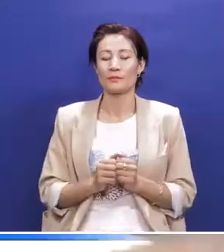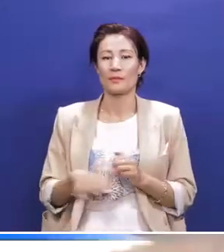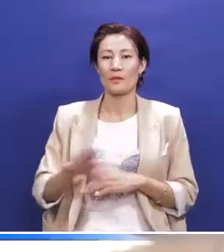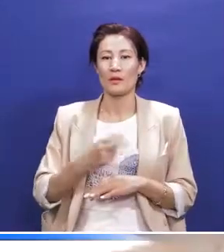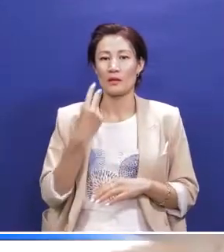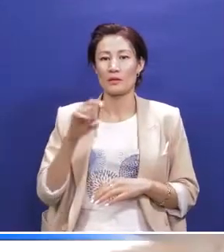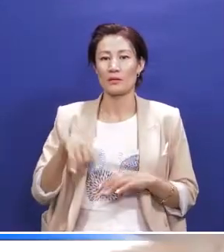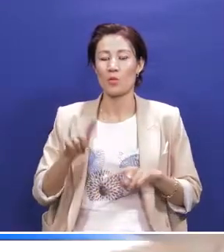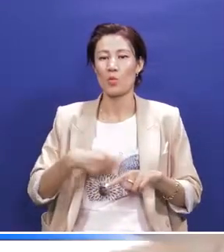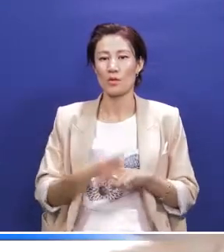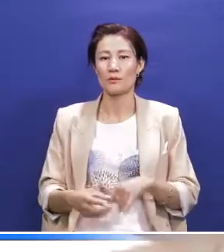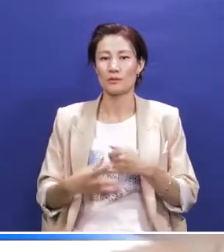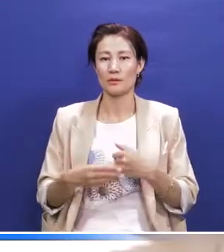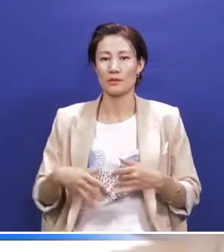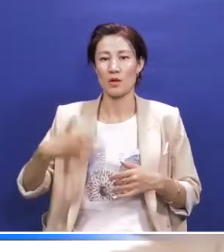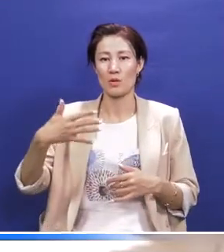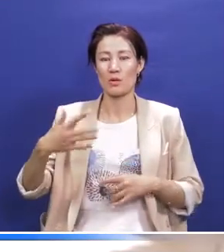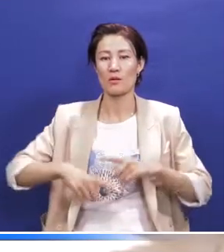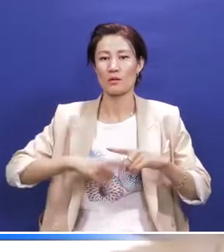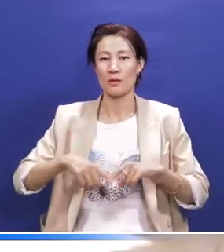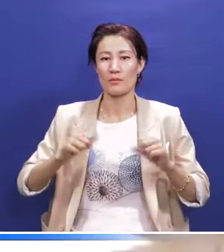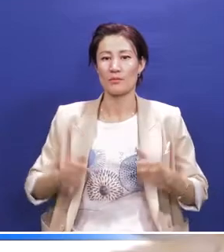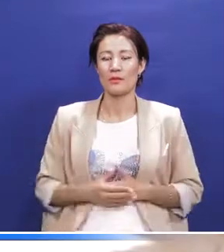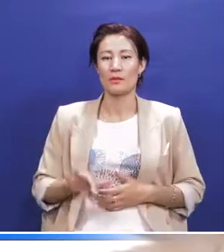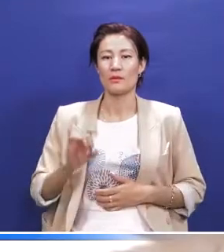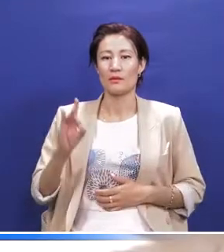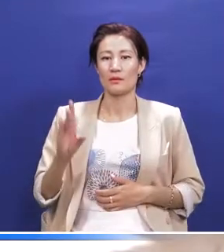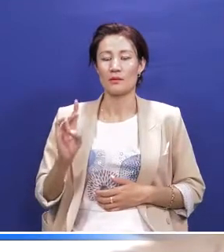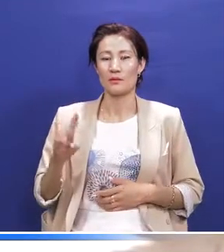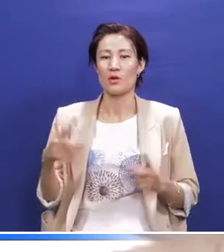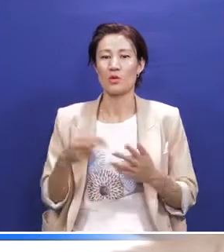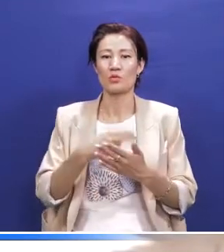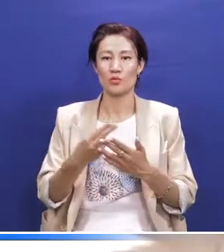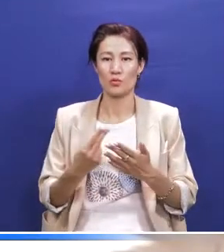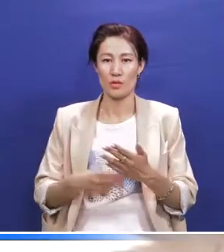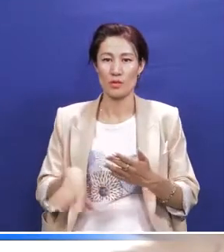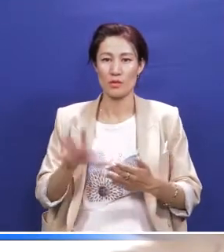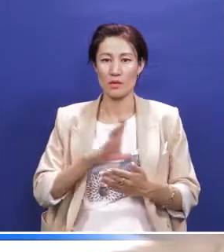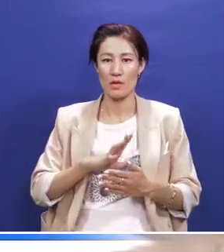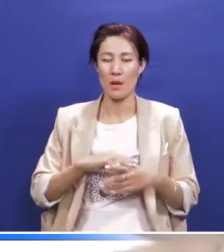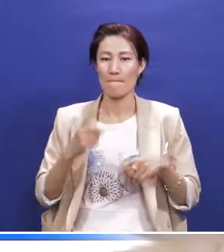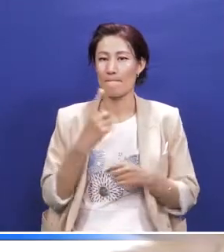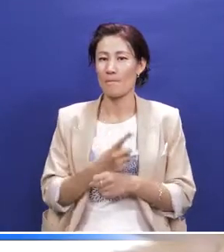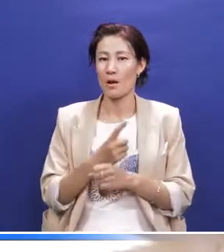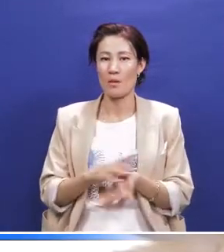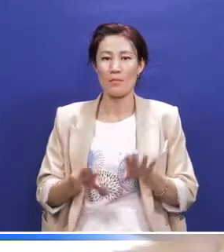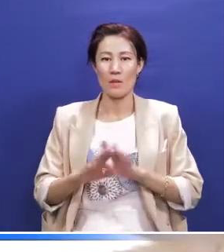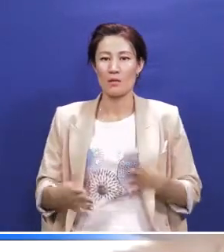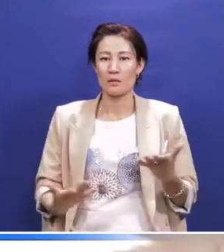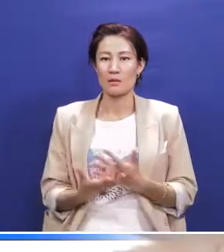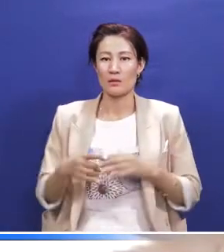қазіргі осы жерге қойылған 50-ден астам жәдігердің, суреттердің, болмаса бір